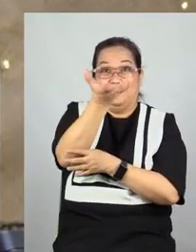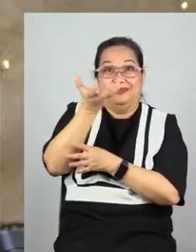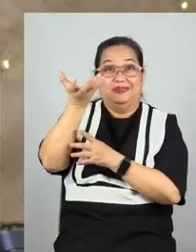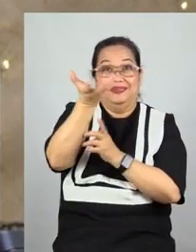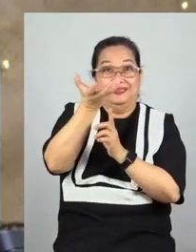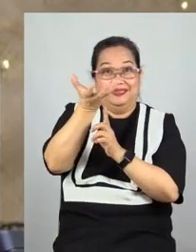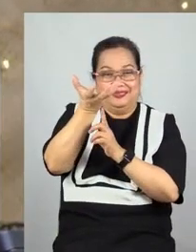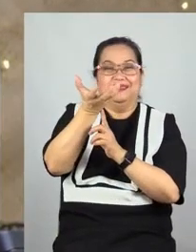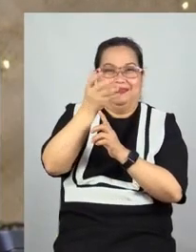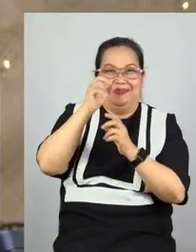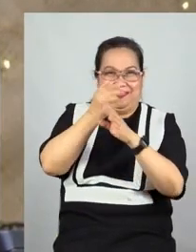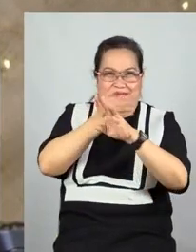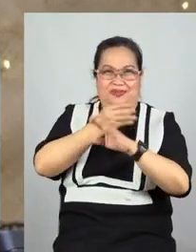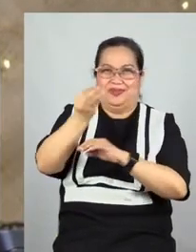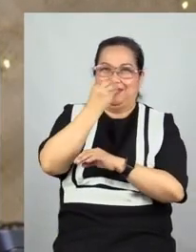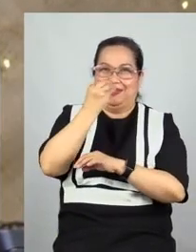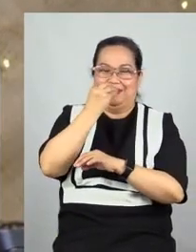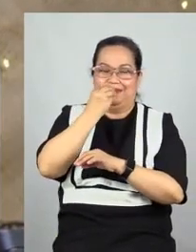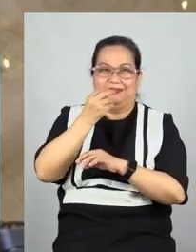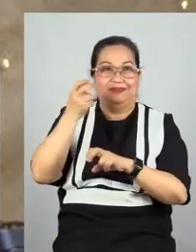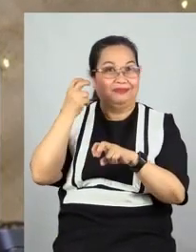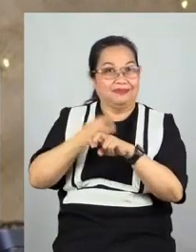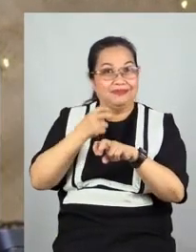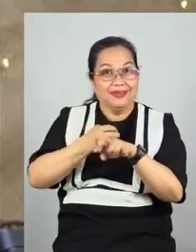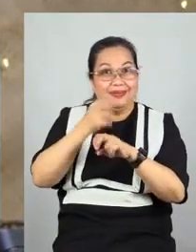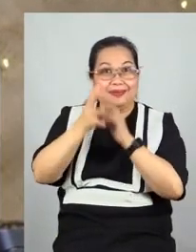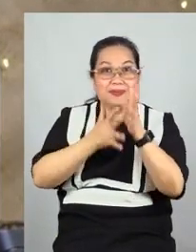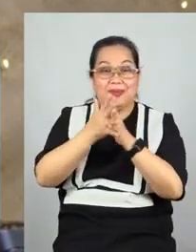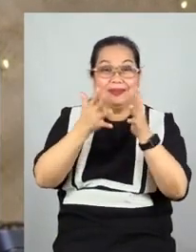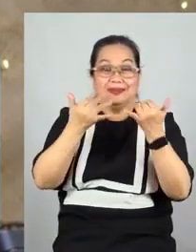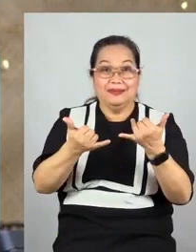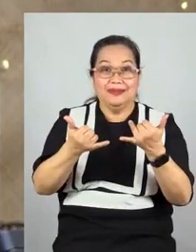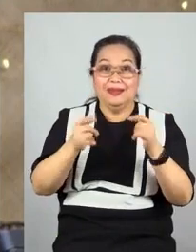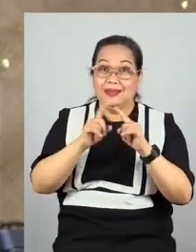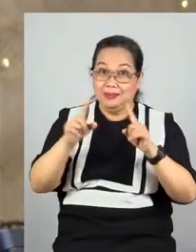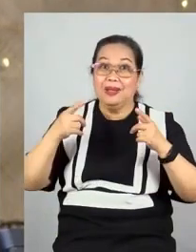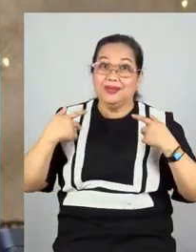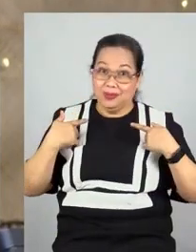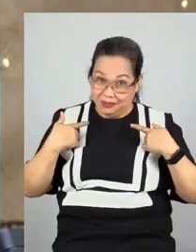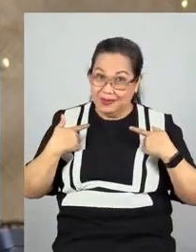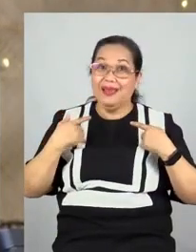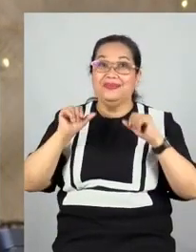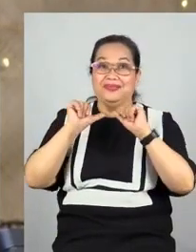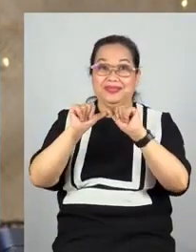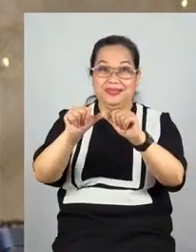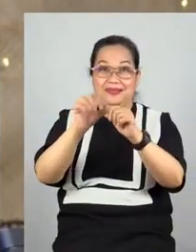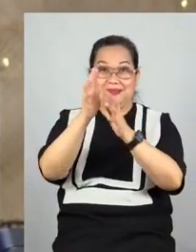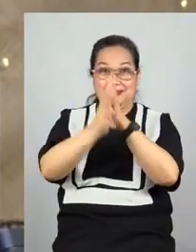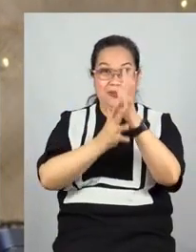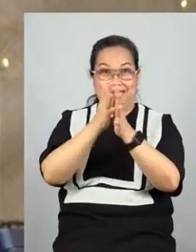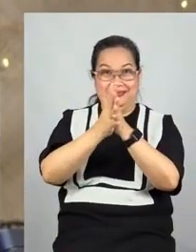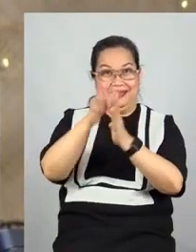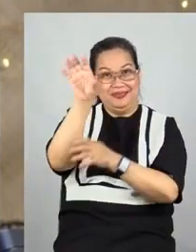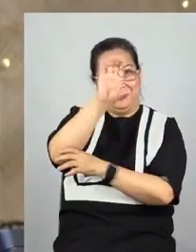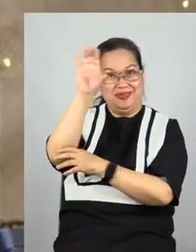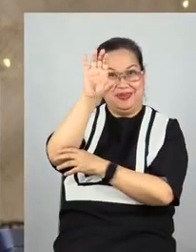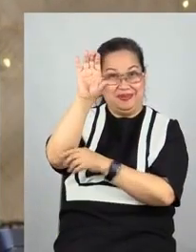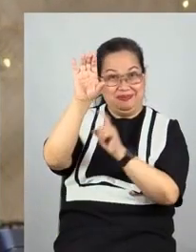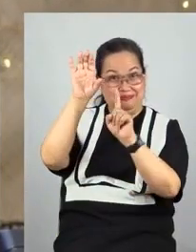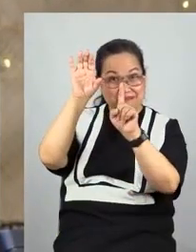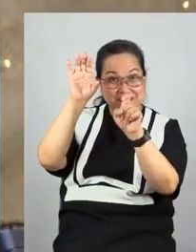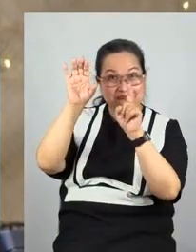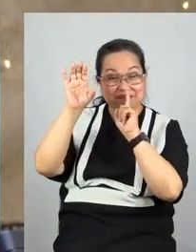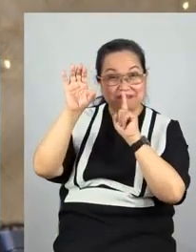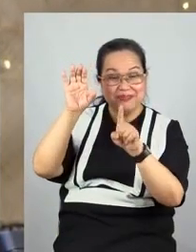kainin. Ang hirap pong mag-party ngayon. Pero nagpa-party pa ho pag Pasko. Hindi